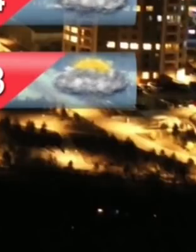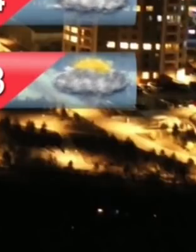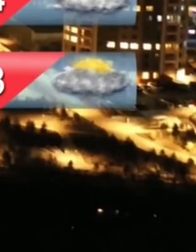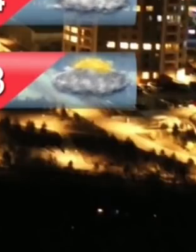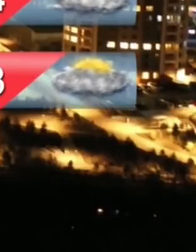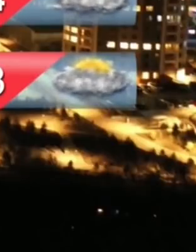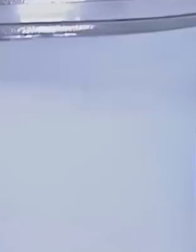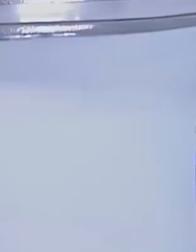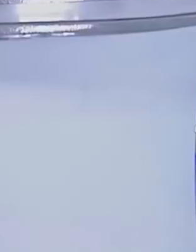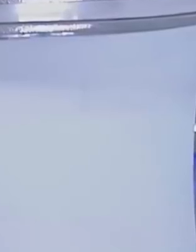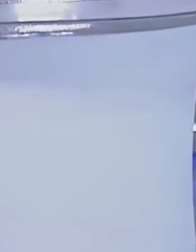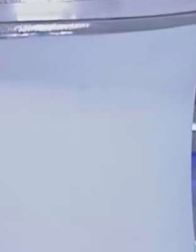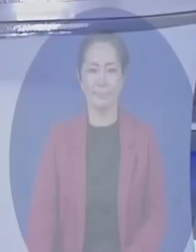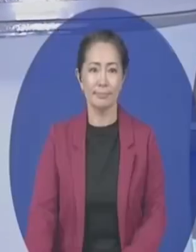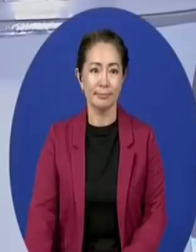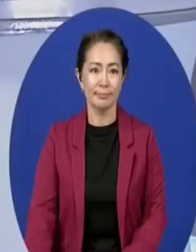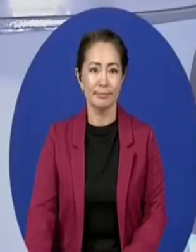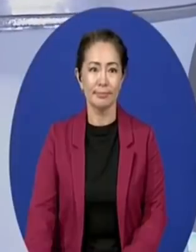хүргэлээ.